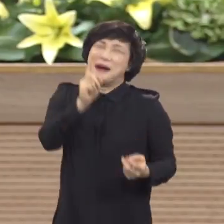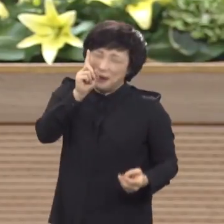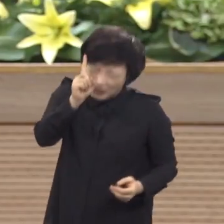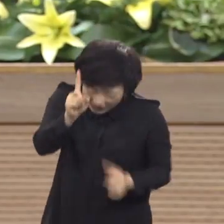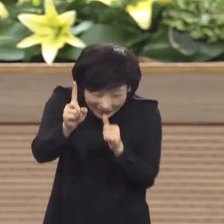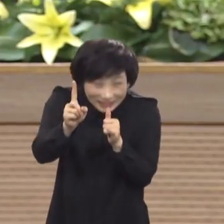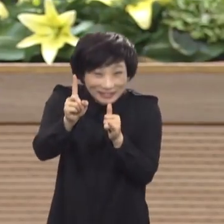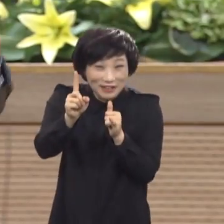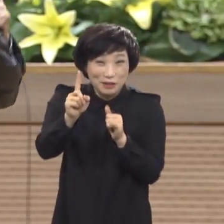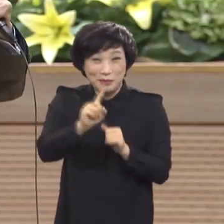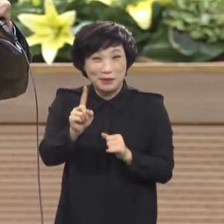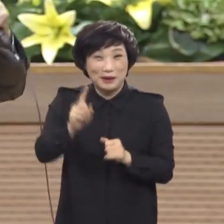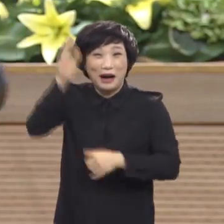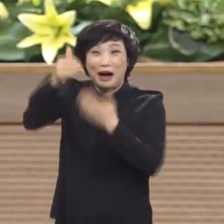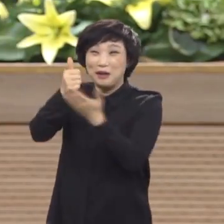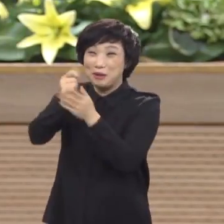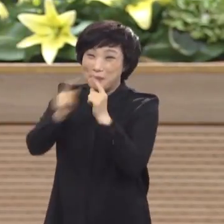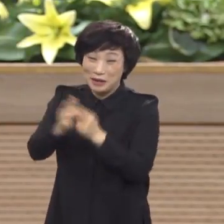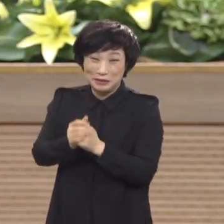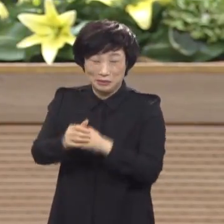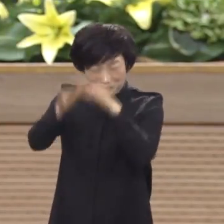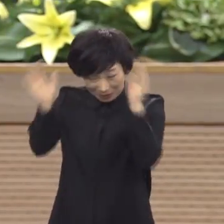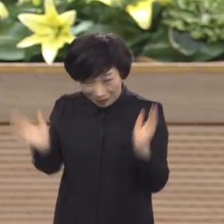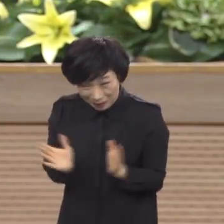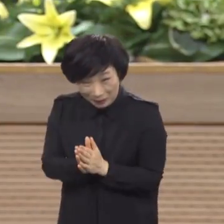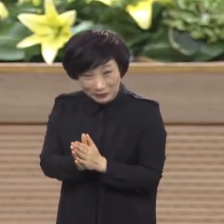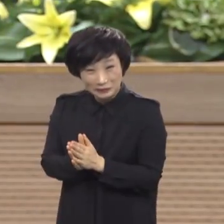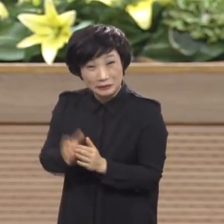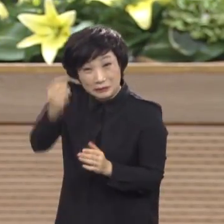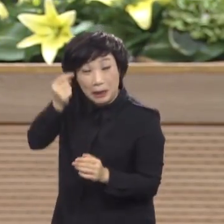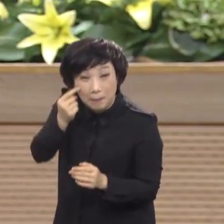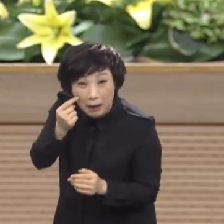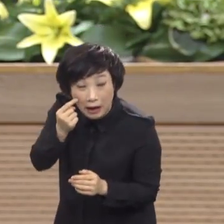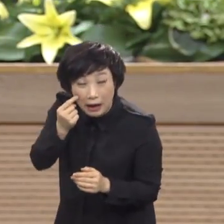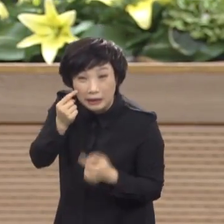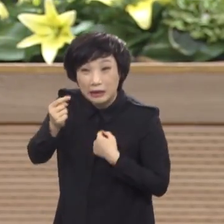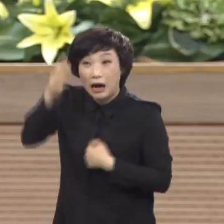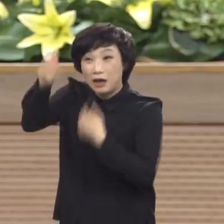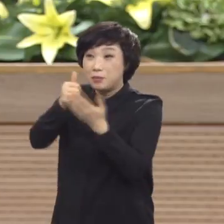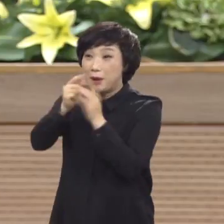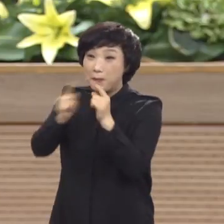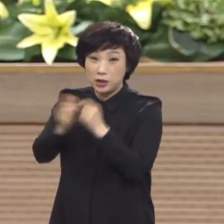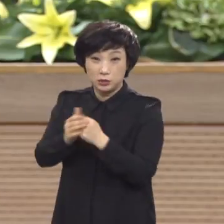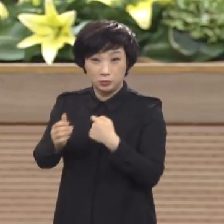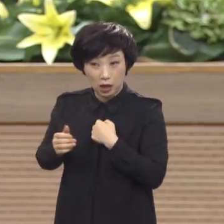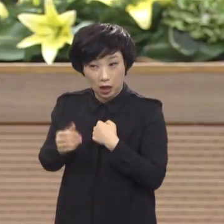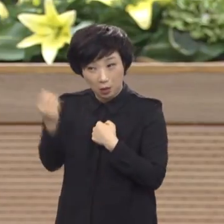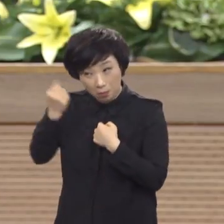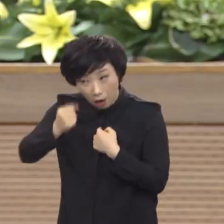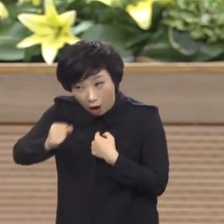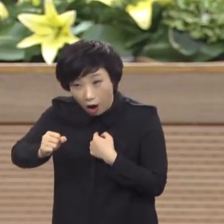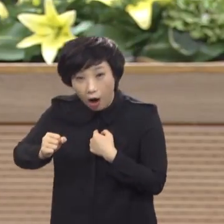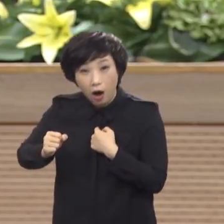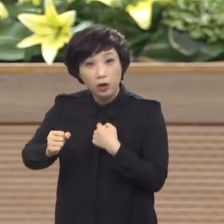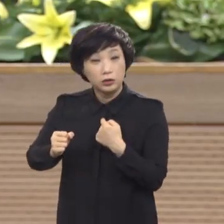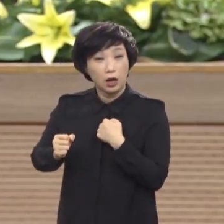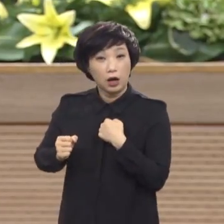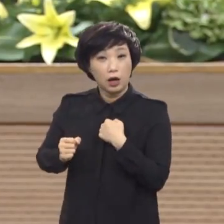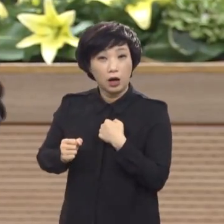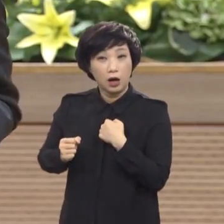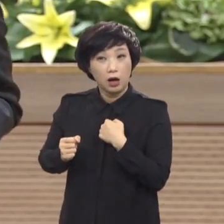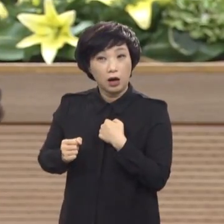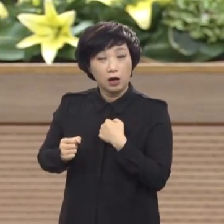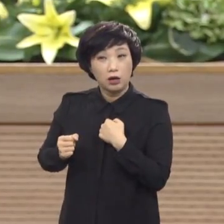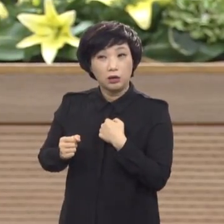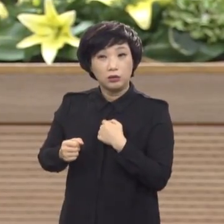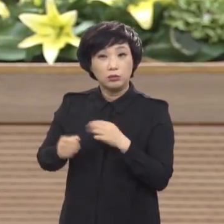있는데, 하나님 말씀 전체를 놓고 이 말씀을 불순종하고